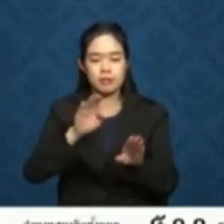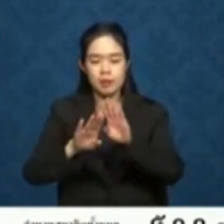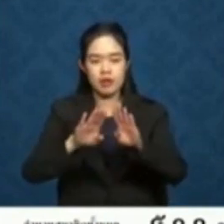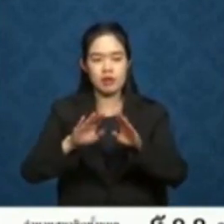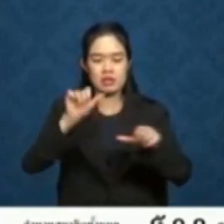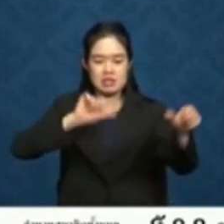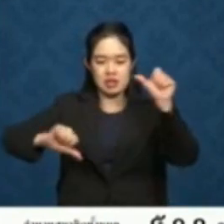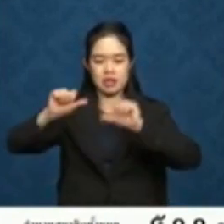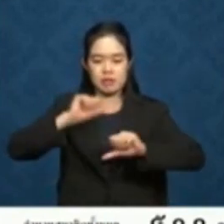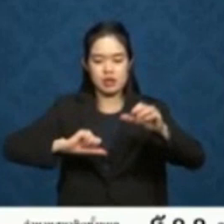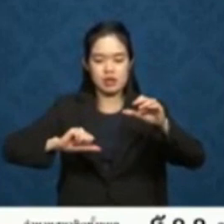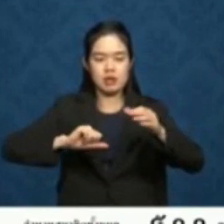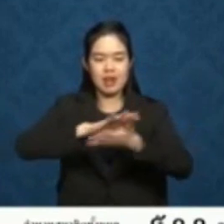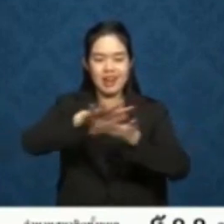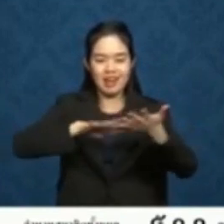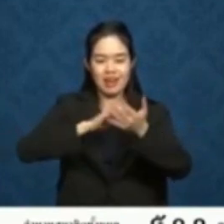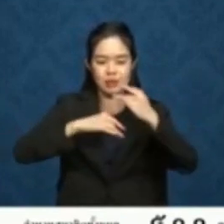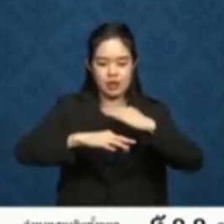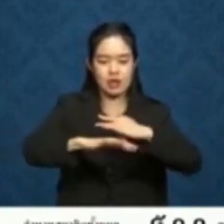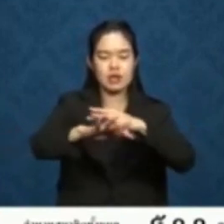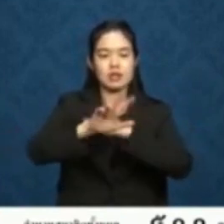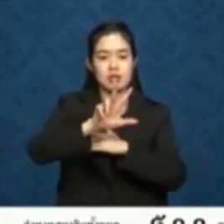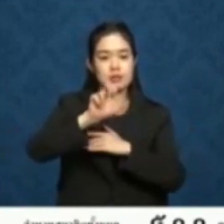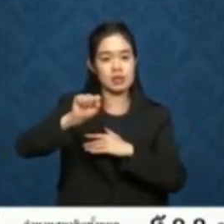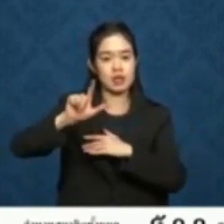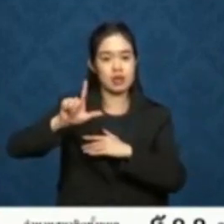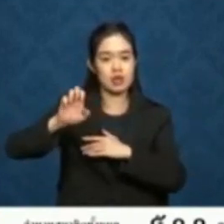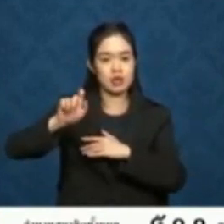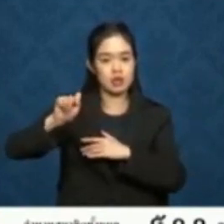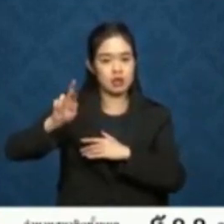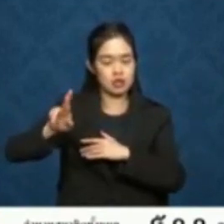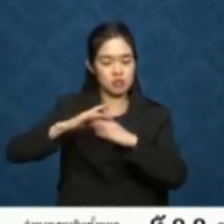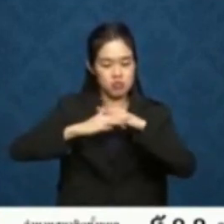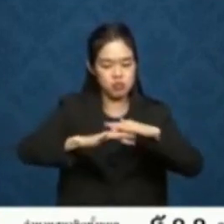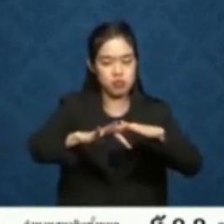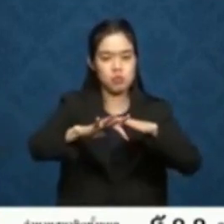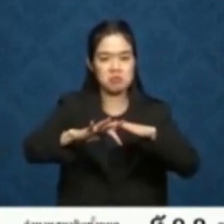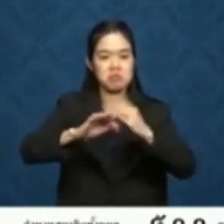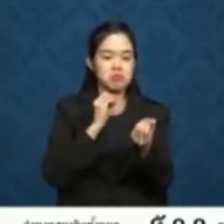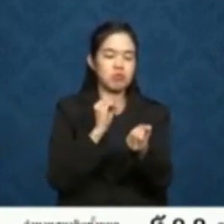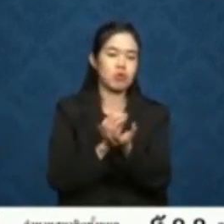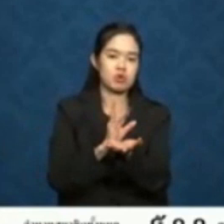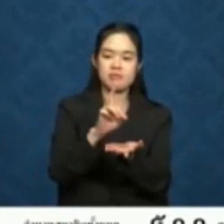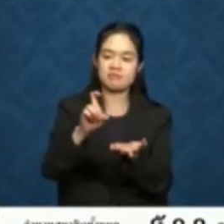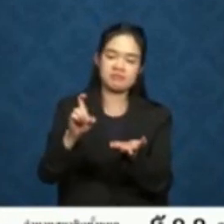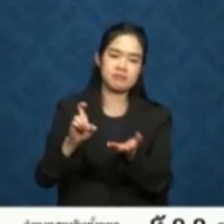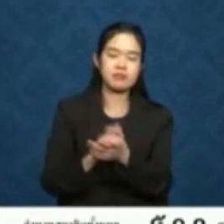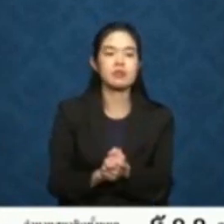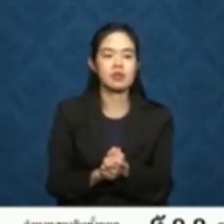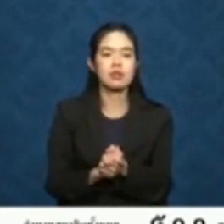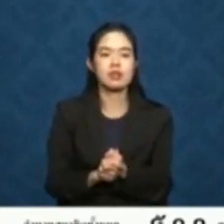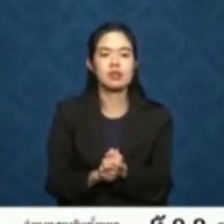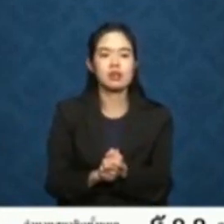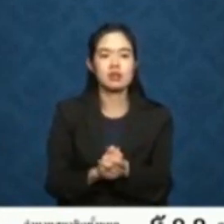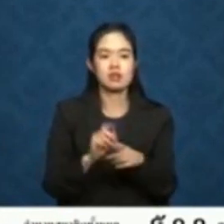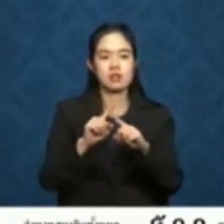ไม่ตัวเลขที่ปรากฏจากทั้งผู้ก่อมลพิษและตัวเลขจากส่วนราชการที่เกี่ยวข้องกับมีรายงานปริม